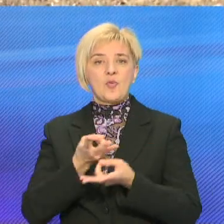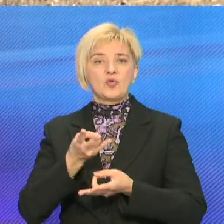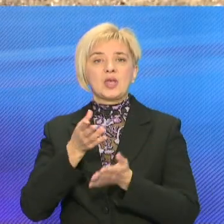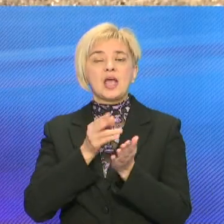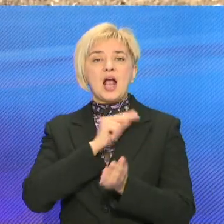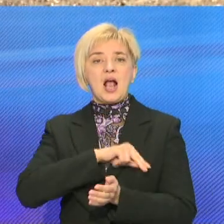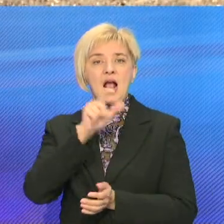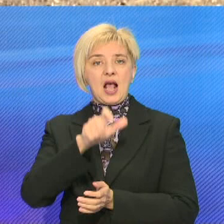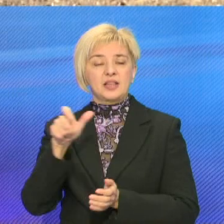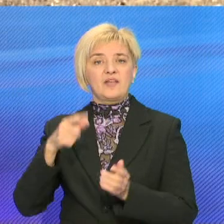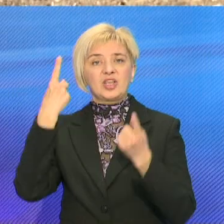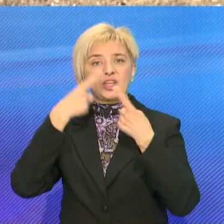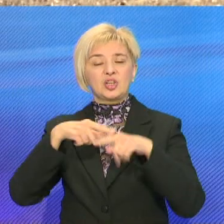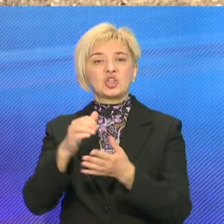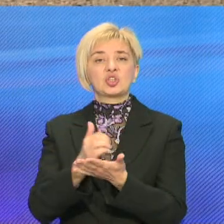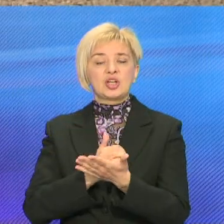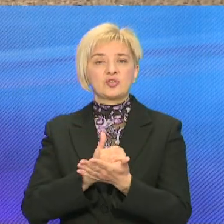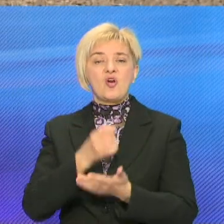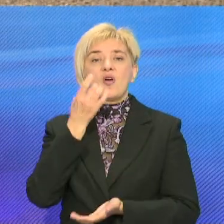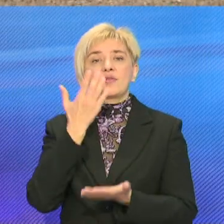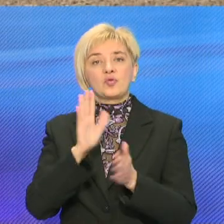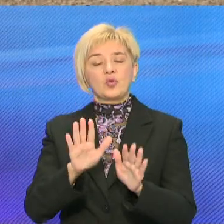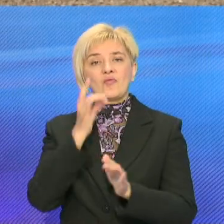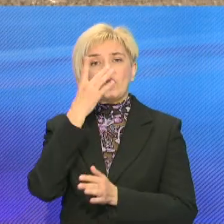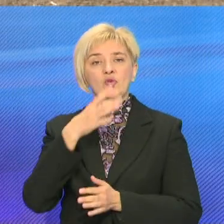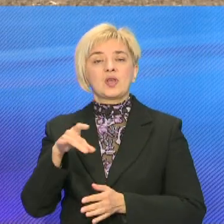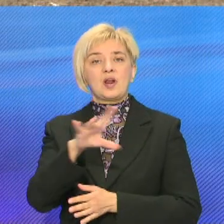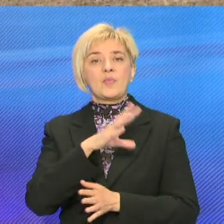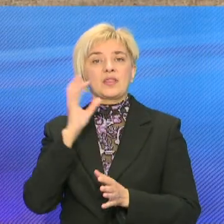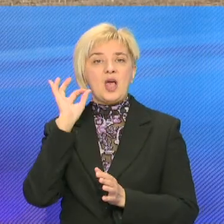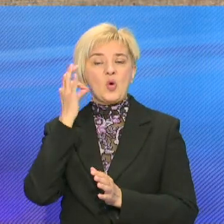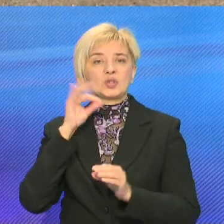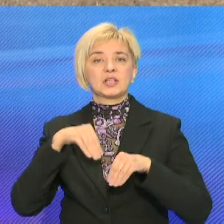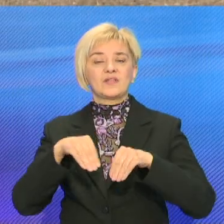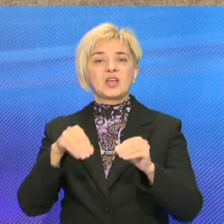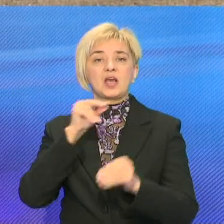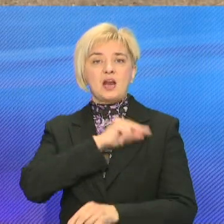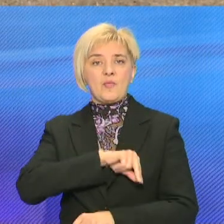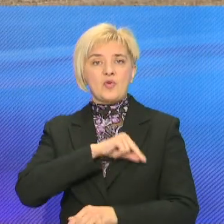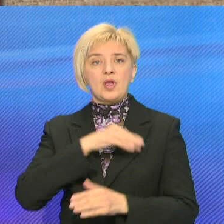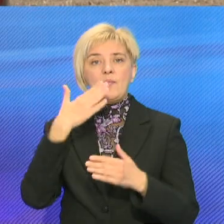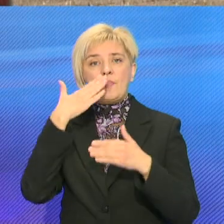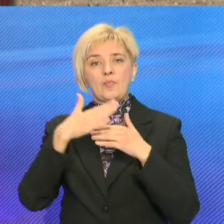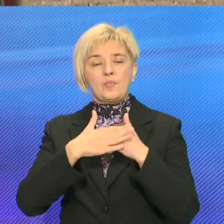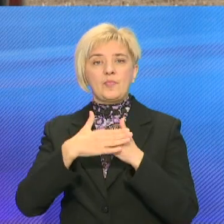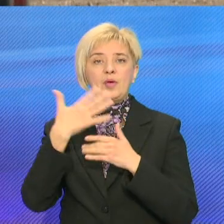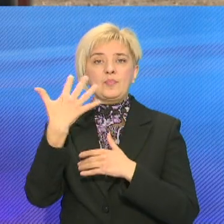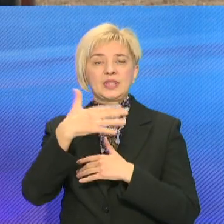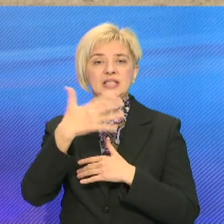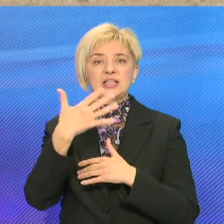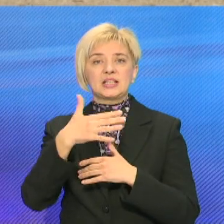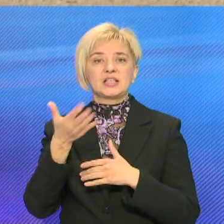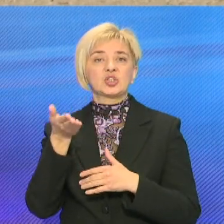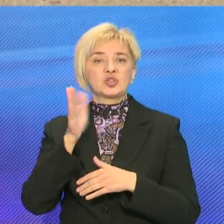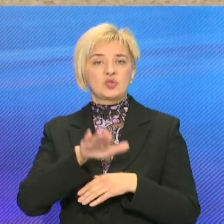техничный ресурс. До прикладу, только в Гродинском районе на осенней сяубе задейничено около 51 комбинованных агрегатов,